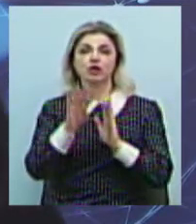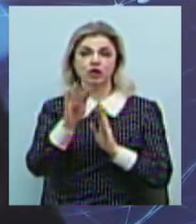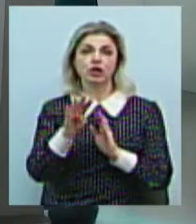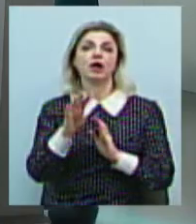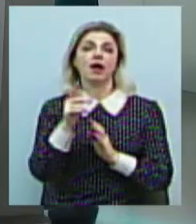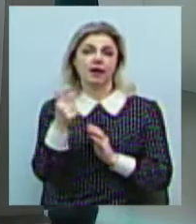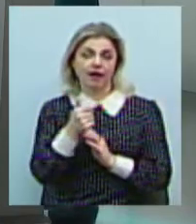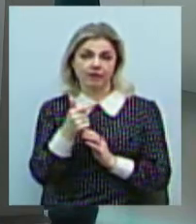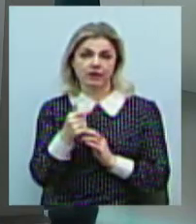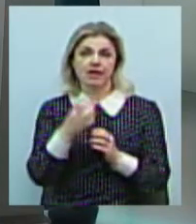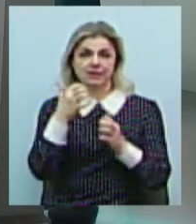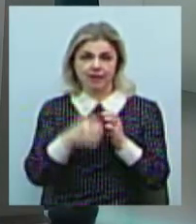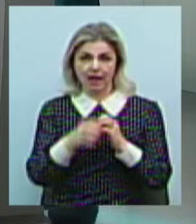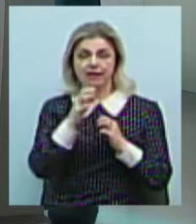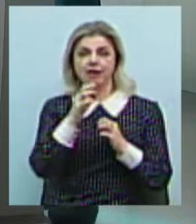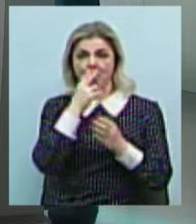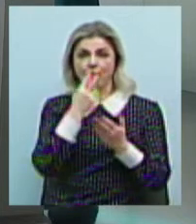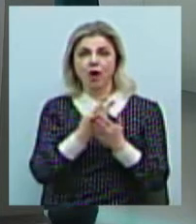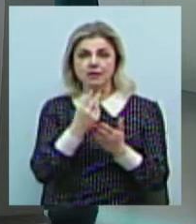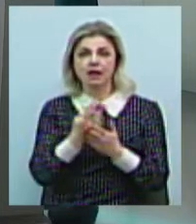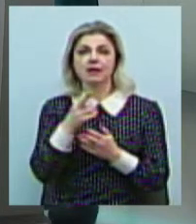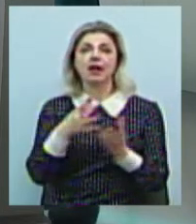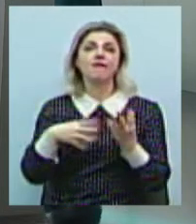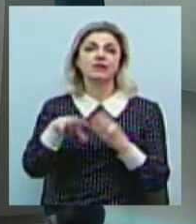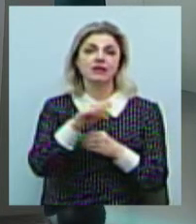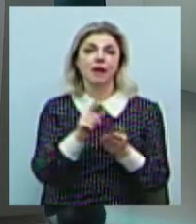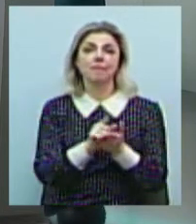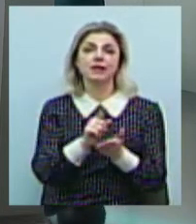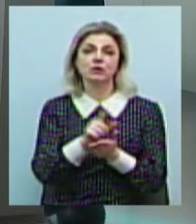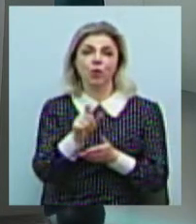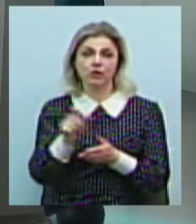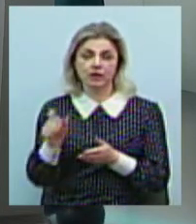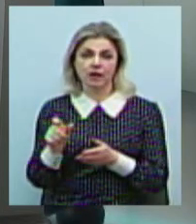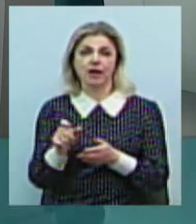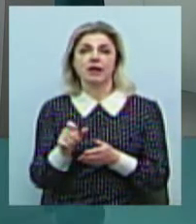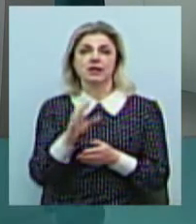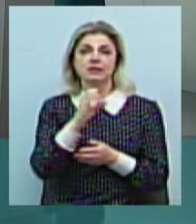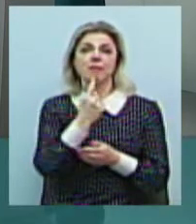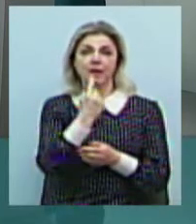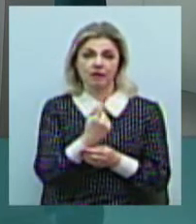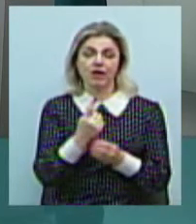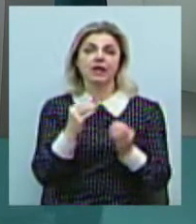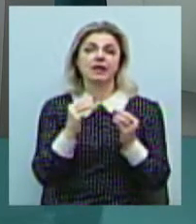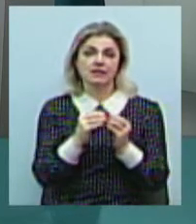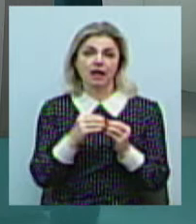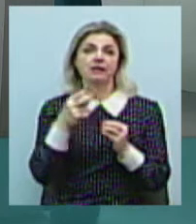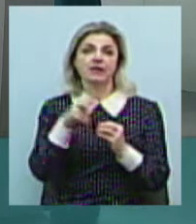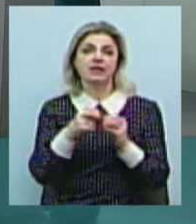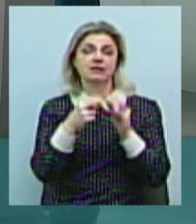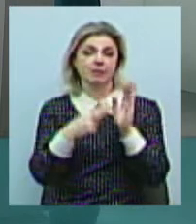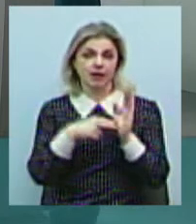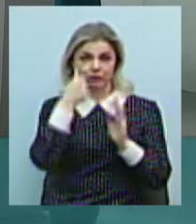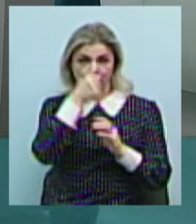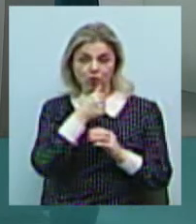це показник середній, який ми застосовували для всіх пенсіонерів, кому провели перерахунки з 1.10.2017 року, множимо